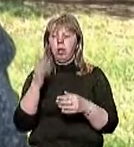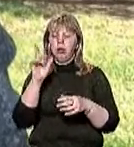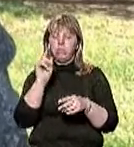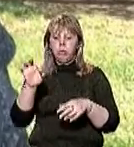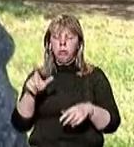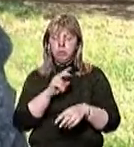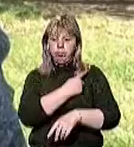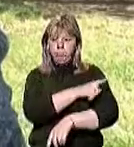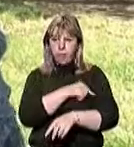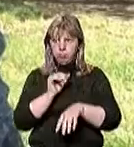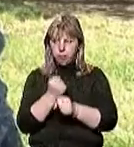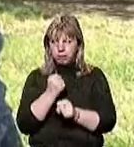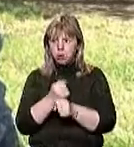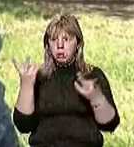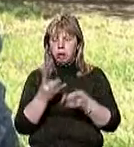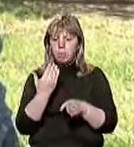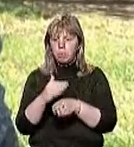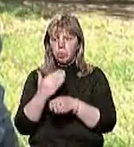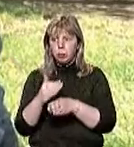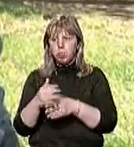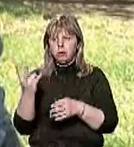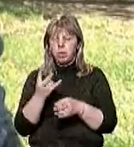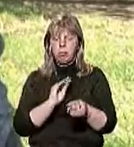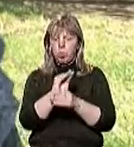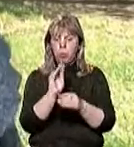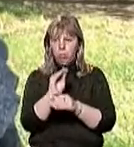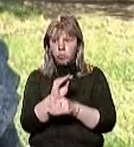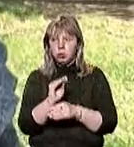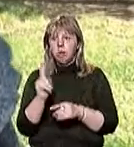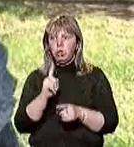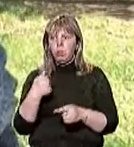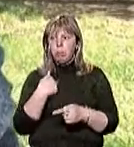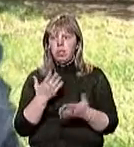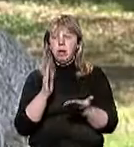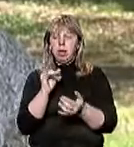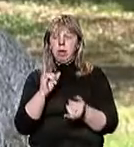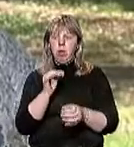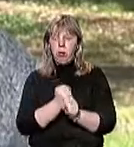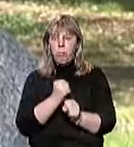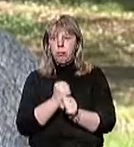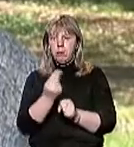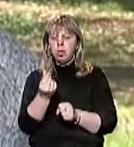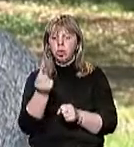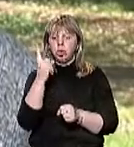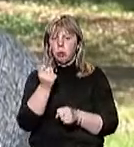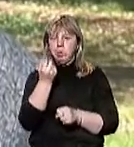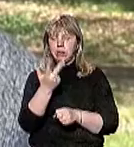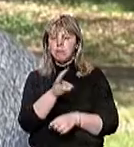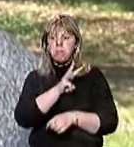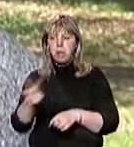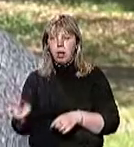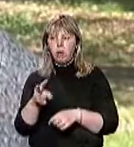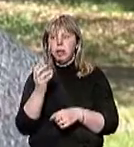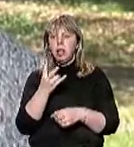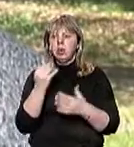працює, звичайно, його треба поступово буде доповнювати, що ми практично і робимо. Ці кошти, 113 мільйонів, не